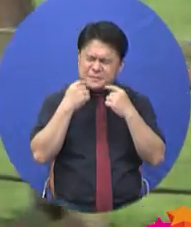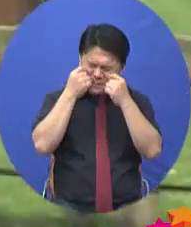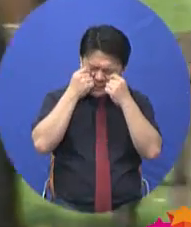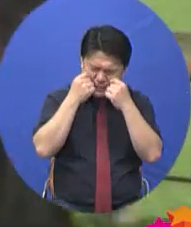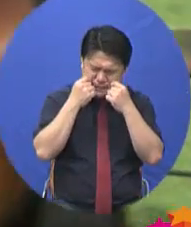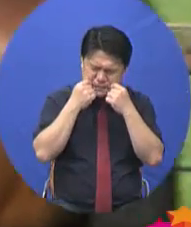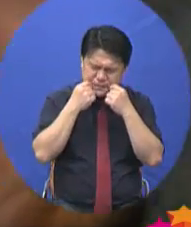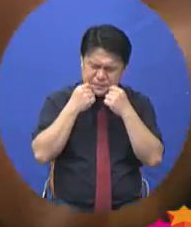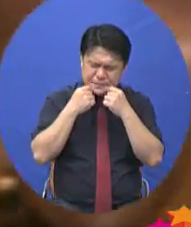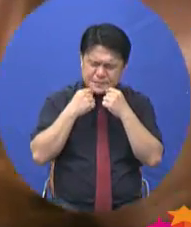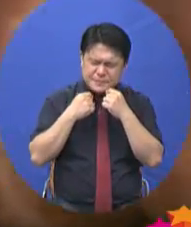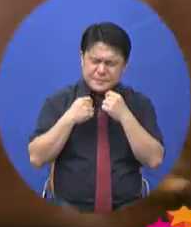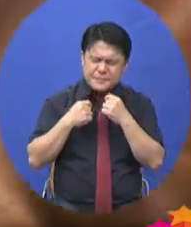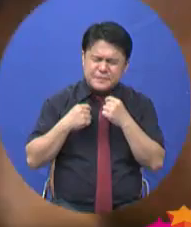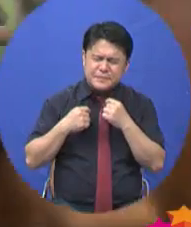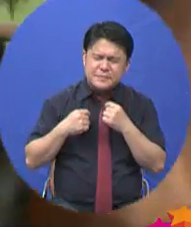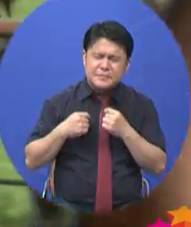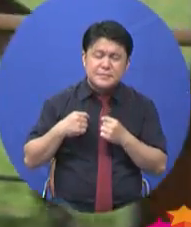느끼며